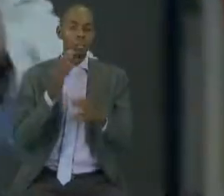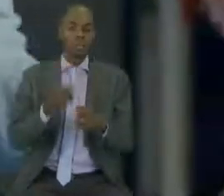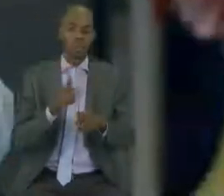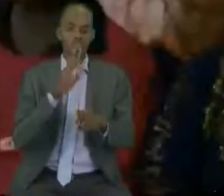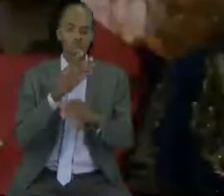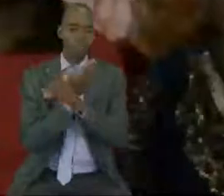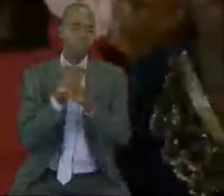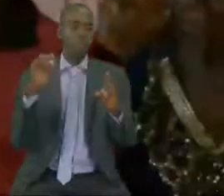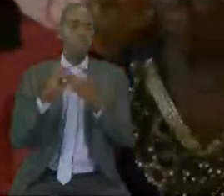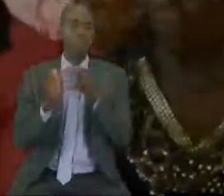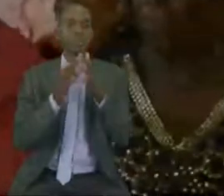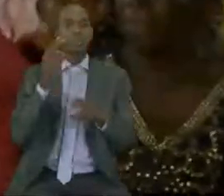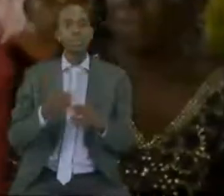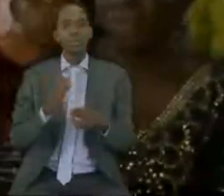délivré.